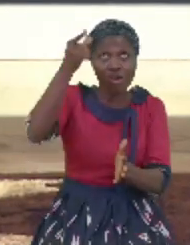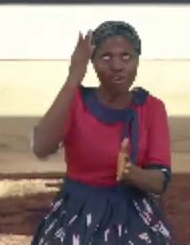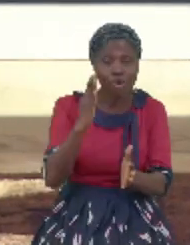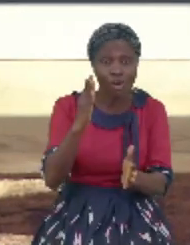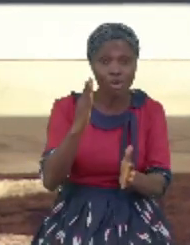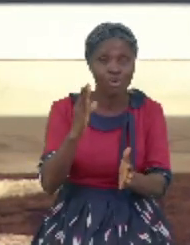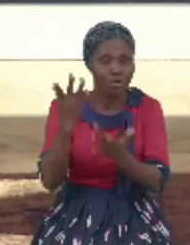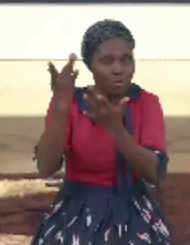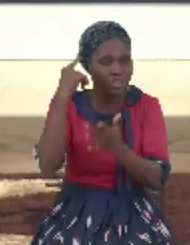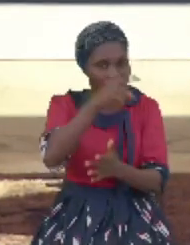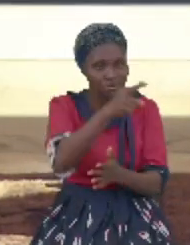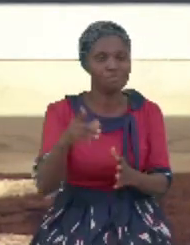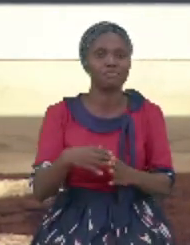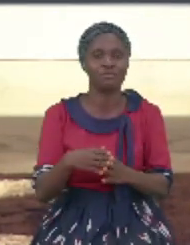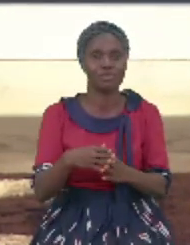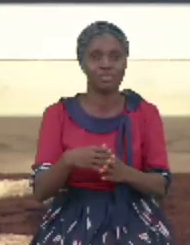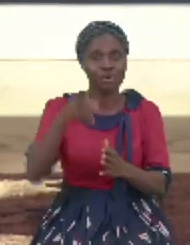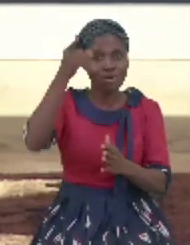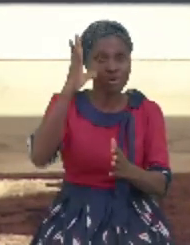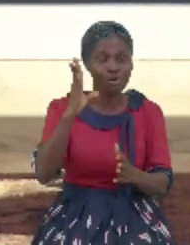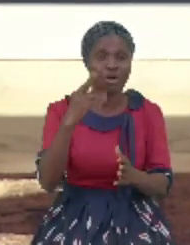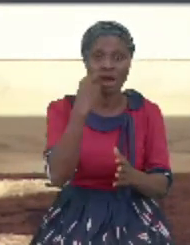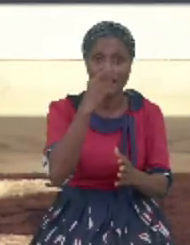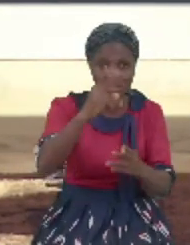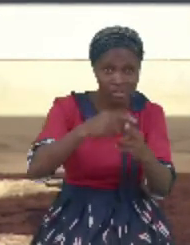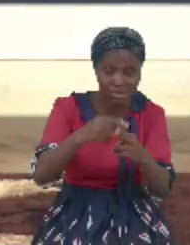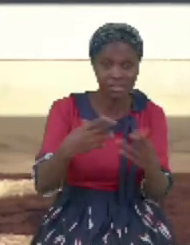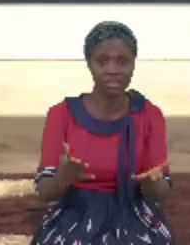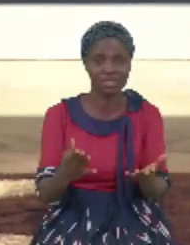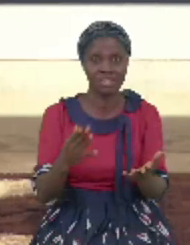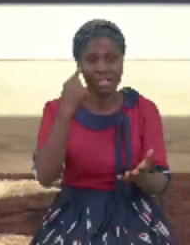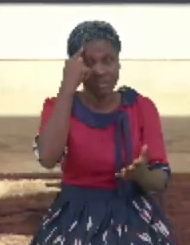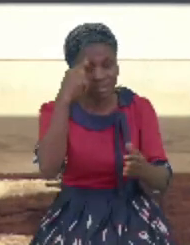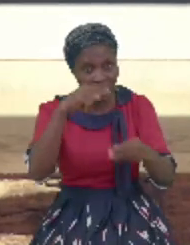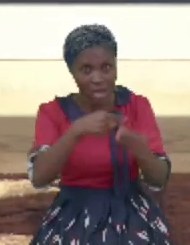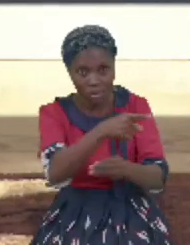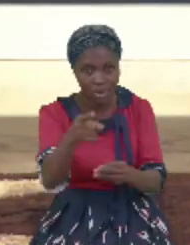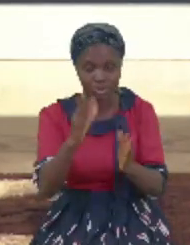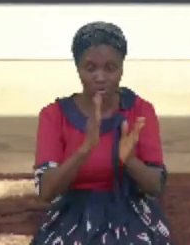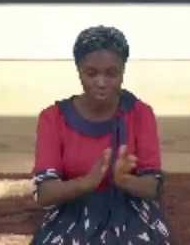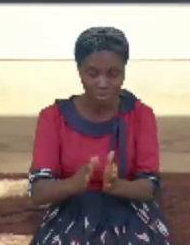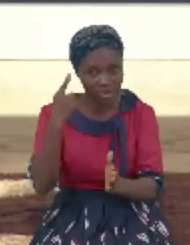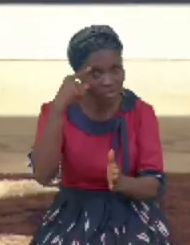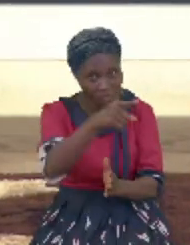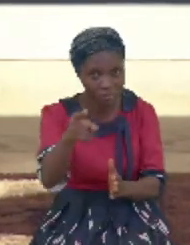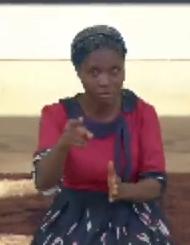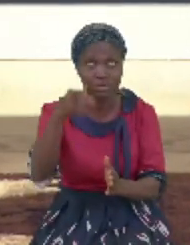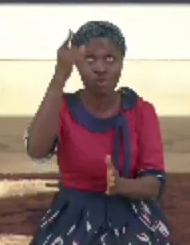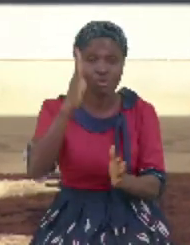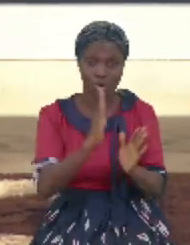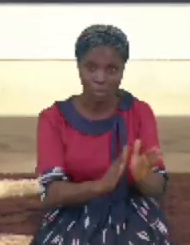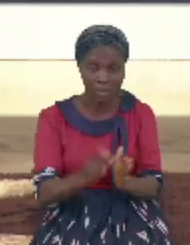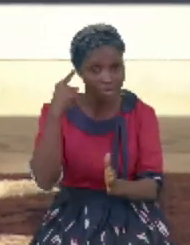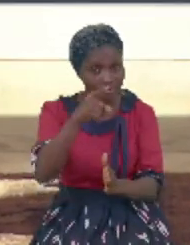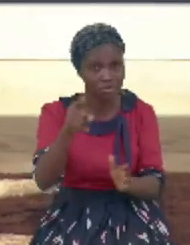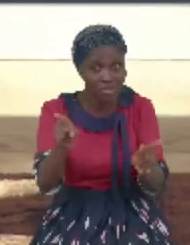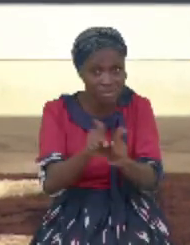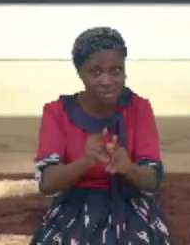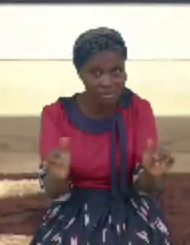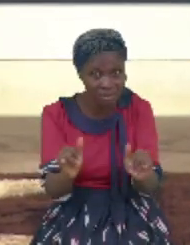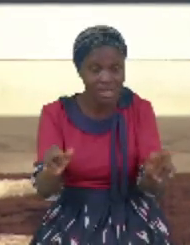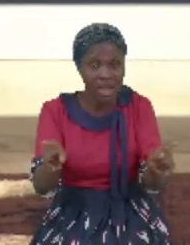t'attend. Il mentionne ton nom. Il connaît ton nom. Et alors, il a préparé pour toi. Il s'est préparé